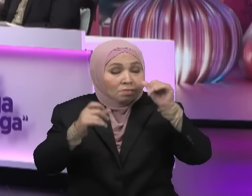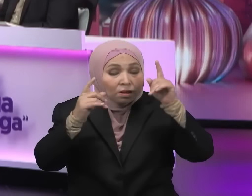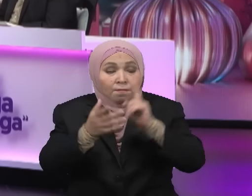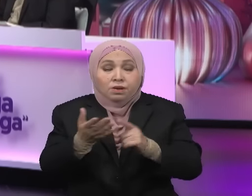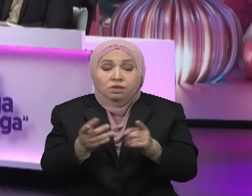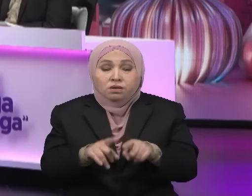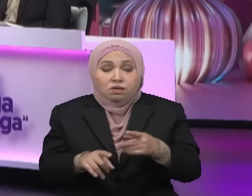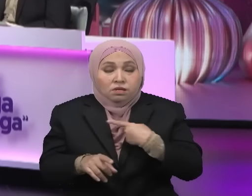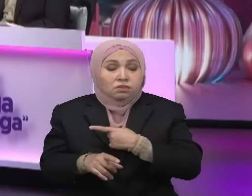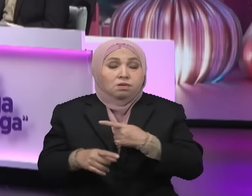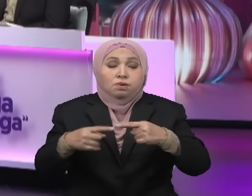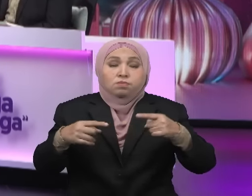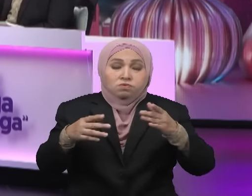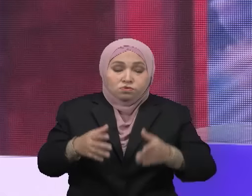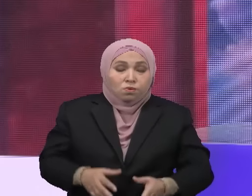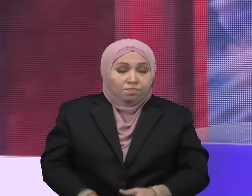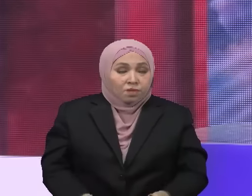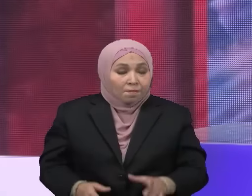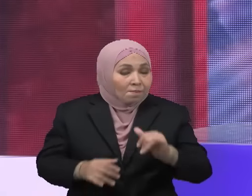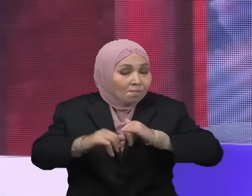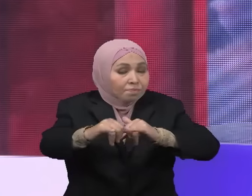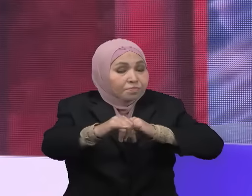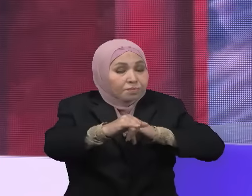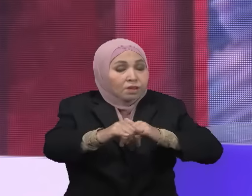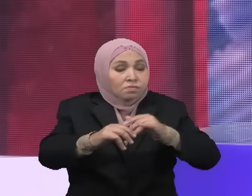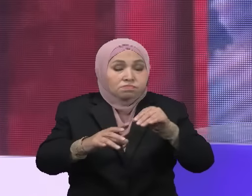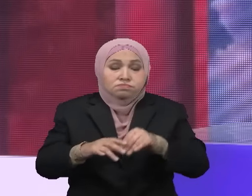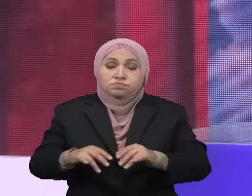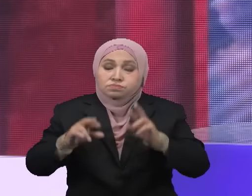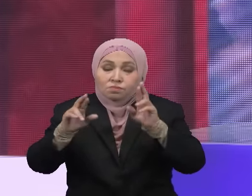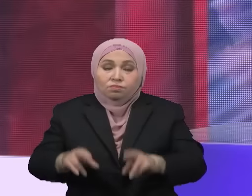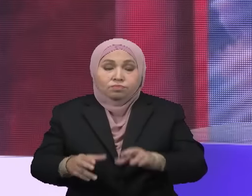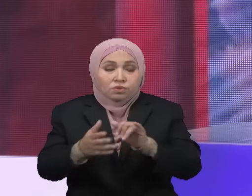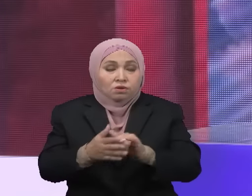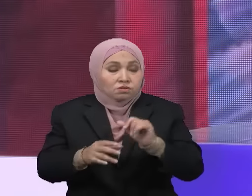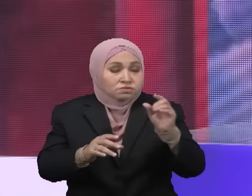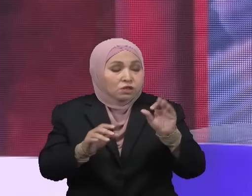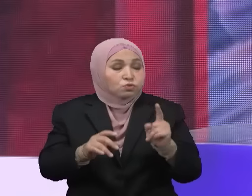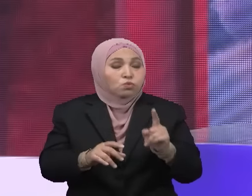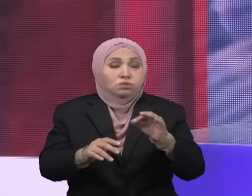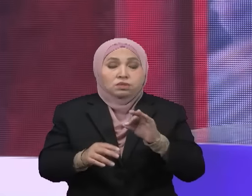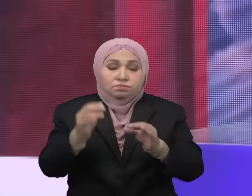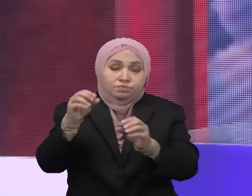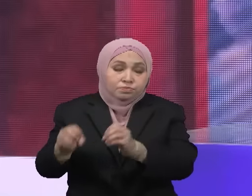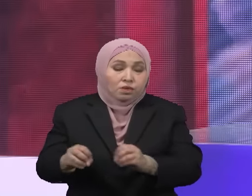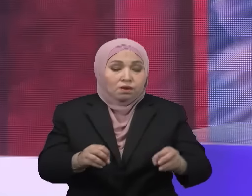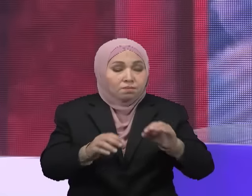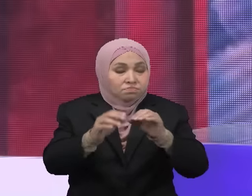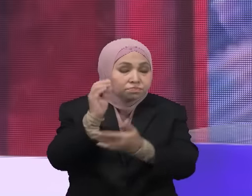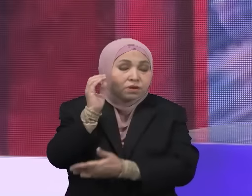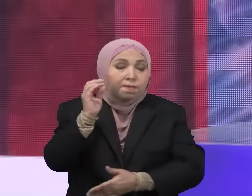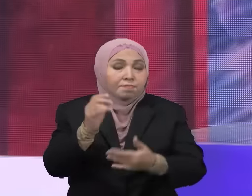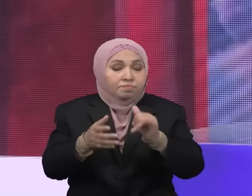yang jadi? Kita bermusuh. Okay. Sesama dalam sesama rakyat itu sendiri, dalam sebuah negara, dalam sebuah organisasi,